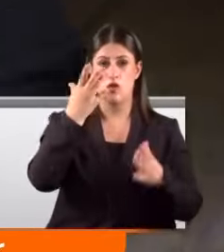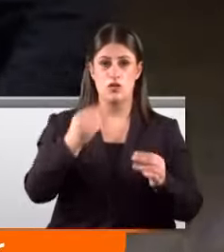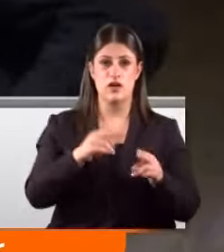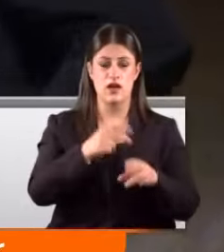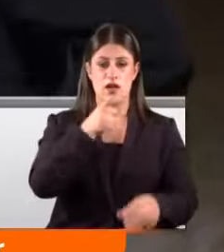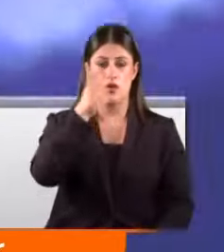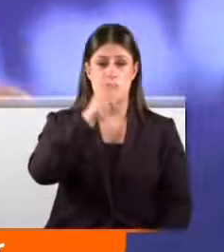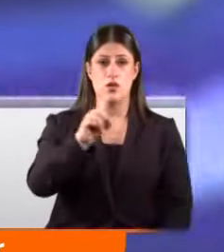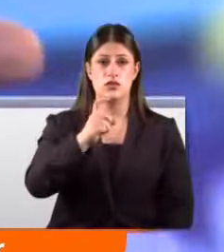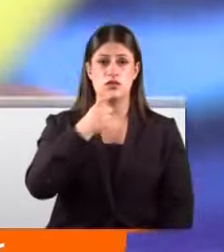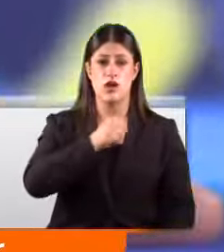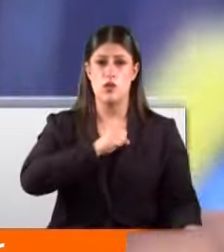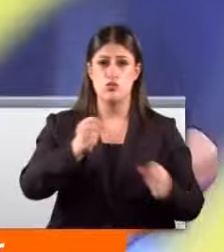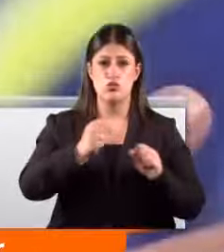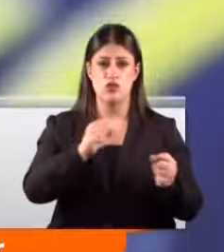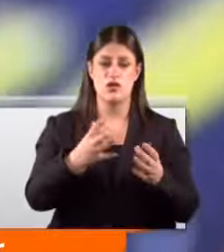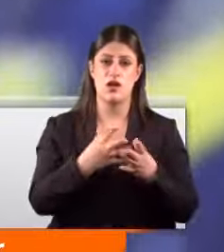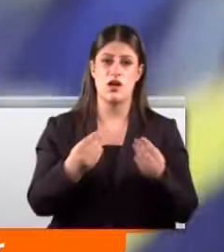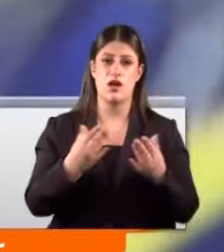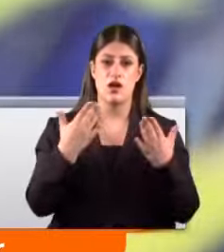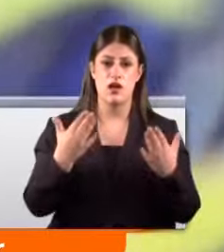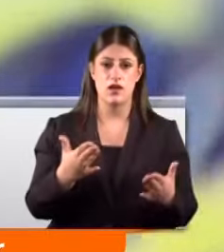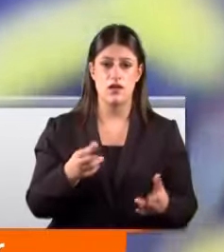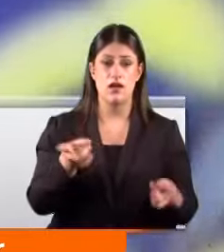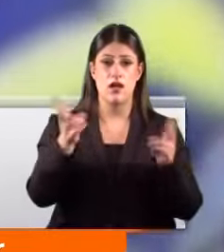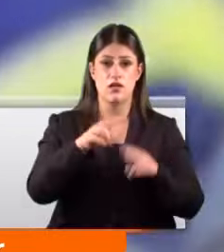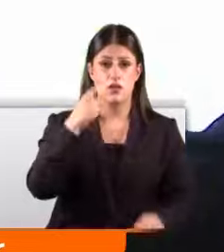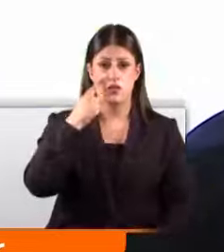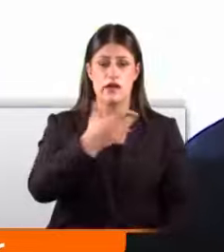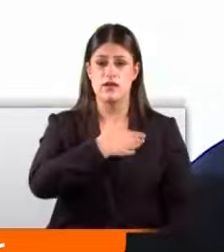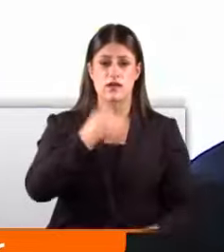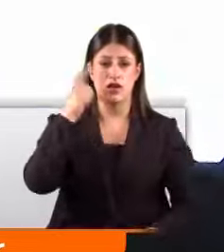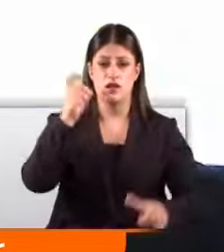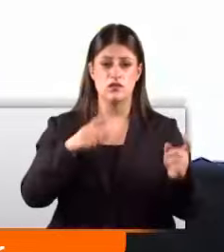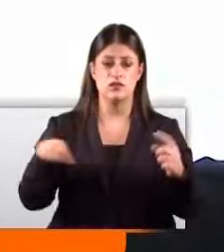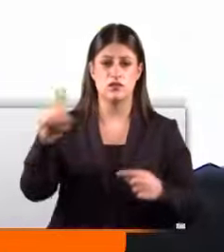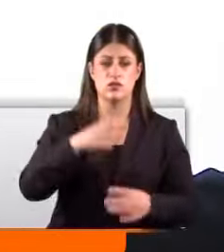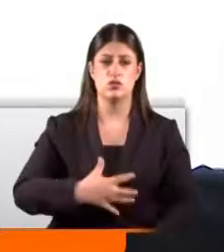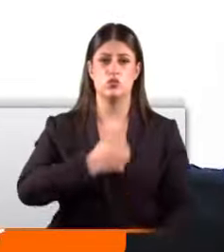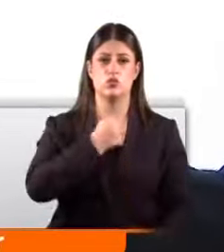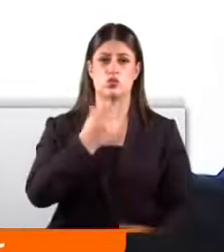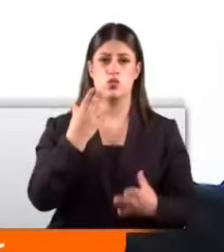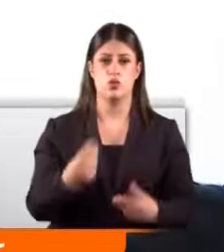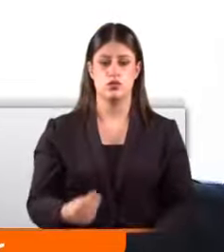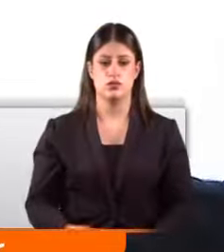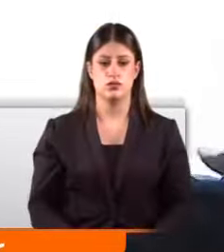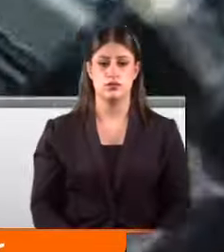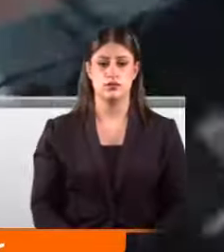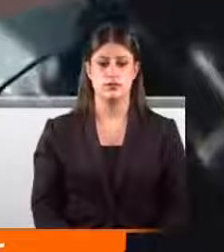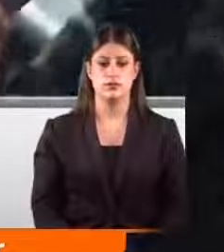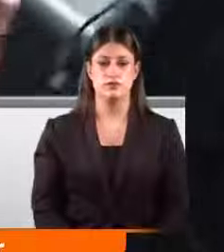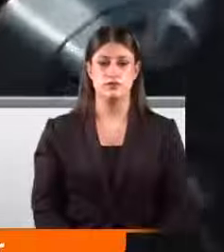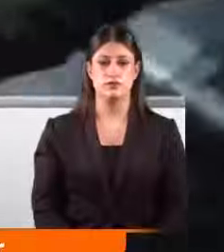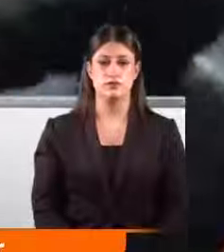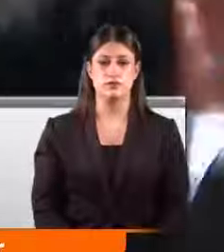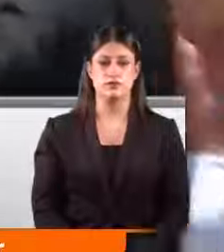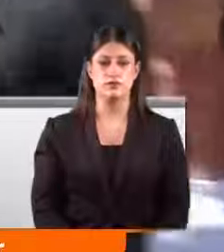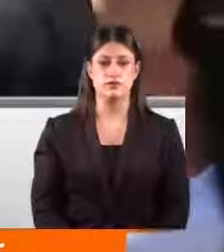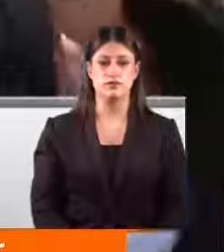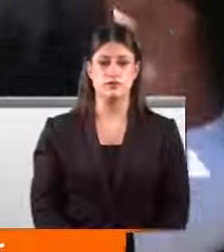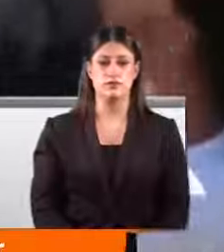Işık. 10 yıllık mücadeleyi kaybetti. Vefatı sevenlerini yasa boğdu. Çok üzgünüz. Türk tiyatrosu çok önemli bir değerini kaybetti. Sözle